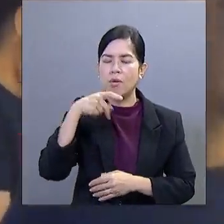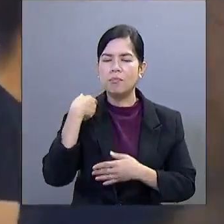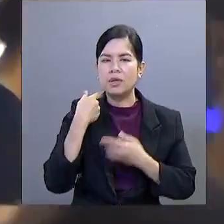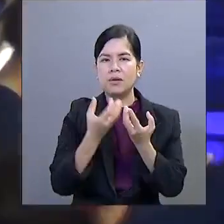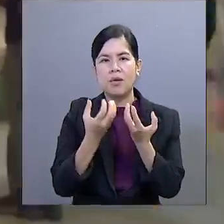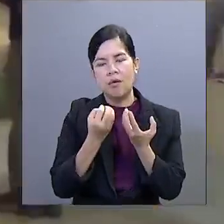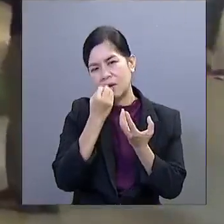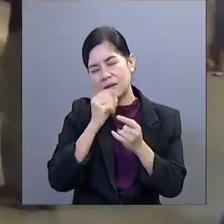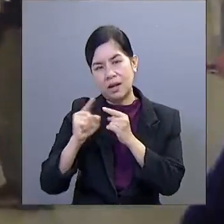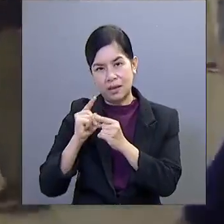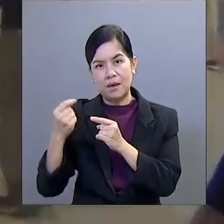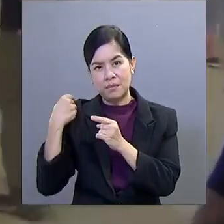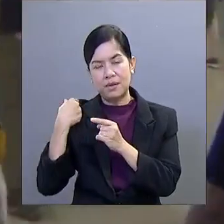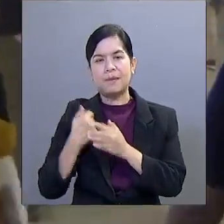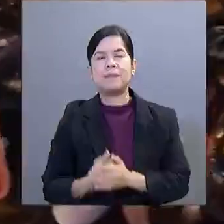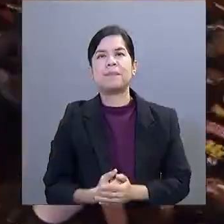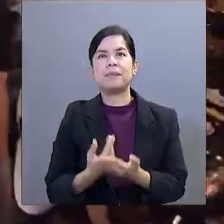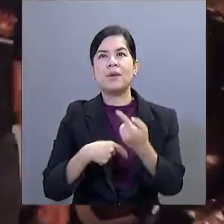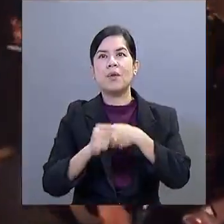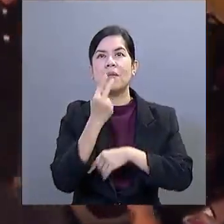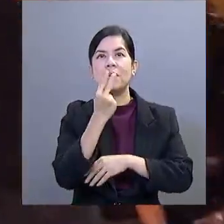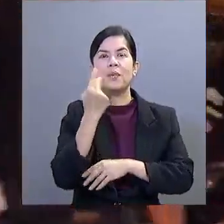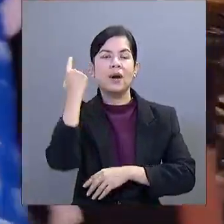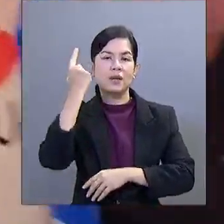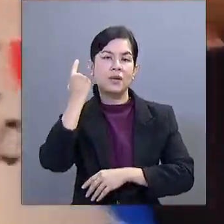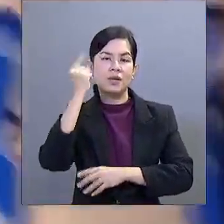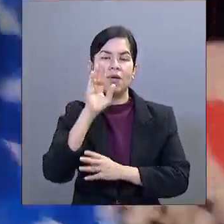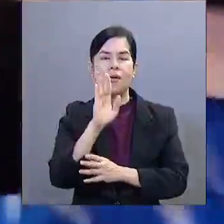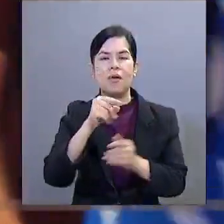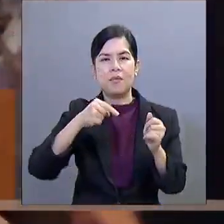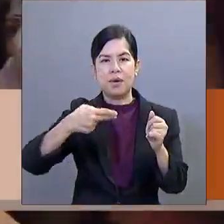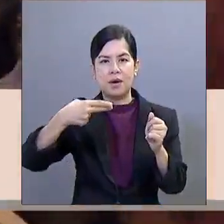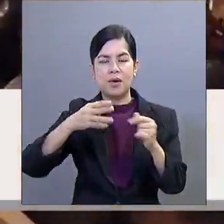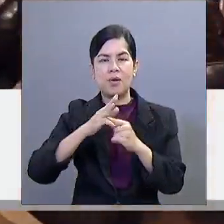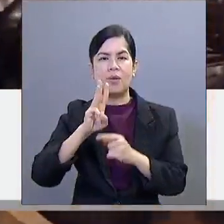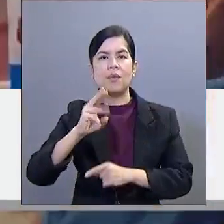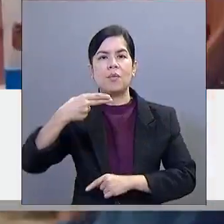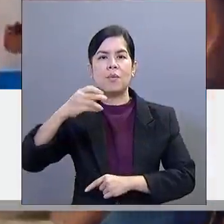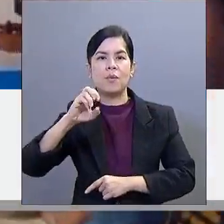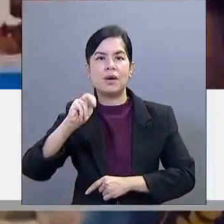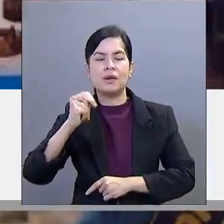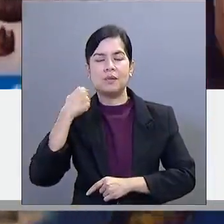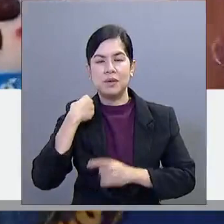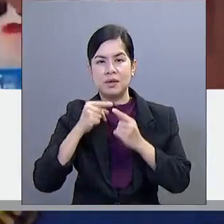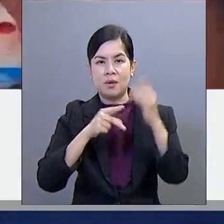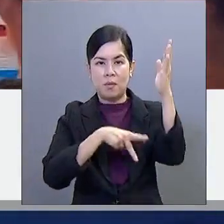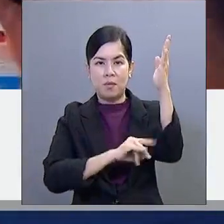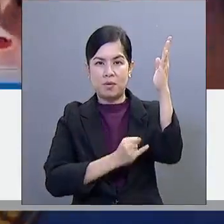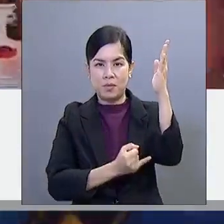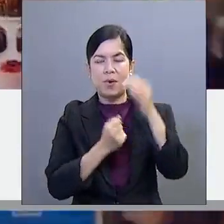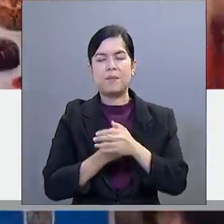ด้วยนะครับการท่องเที่ยวนี้ที่หัวหินก็มีคนไปคึกคักเหมือนกันนะคะที่จังหวัดประจวบคีรีขันธ์การท่องเที่ยวแห่งประเทศไทย